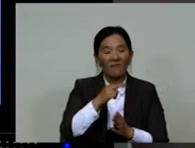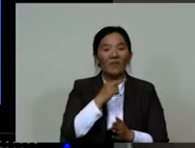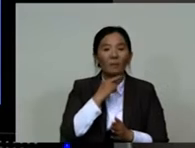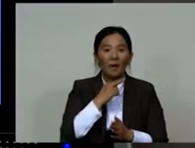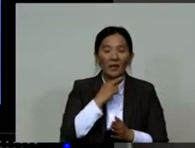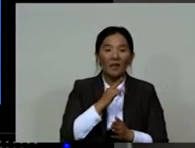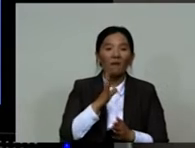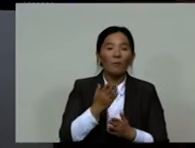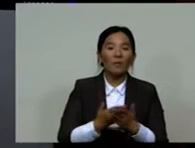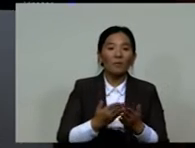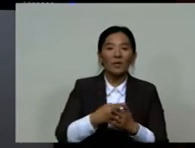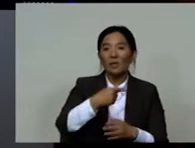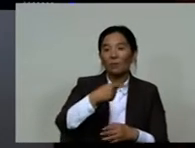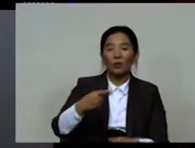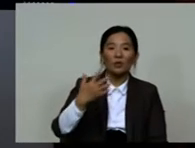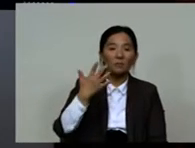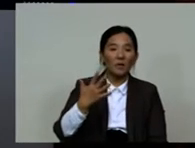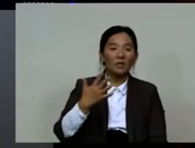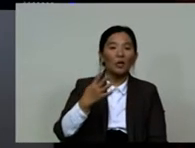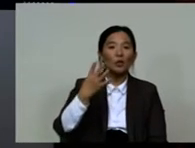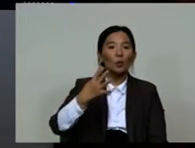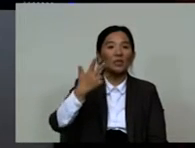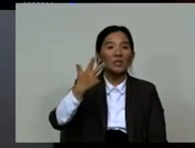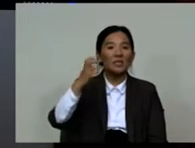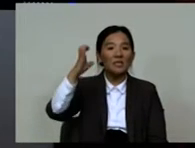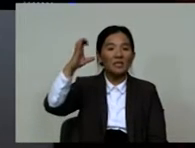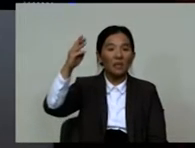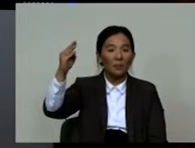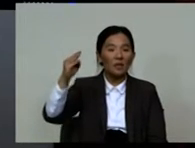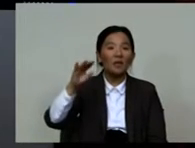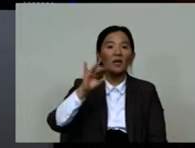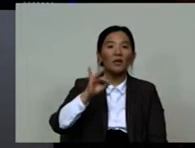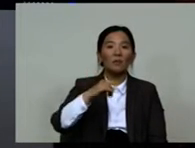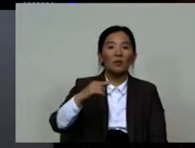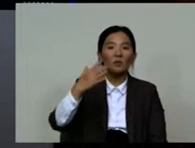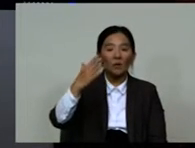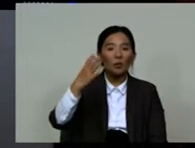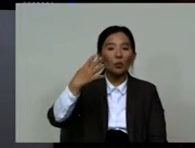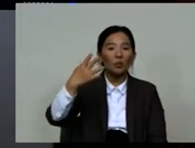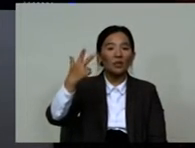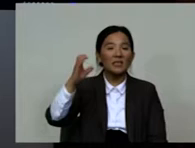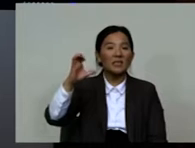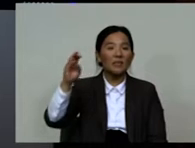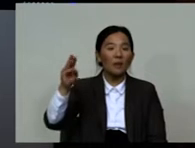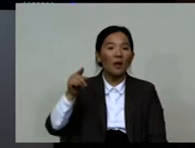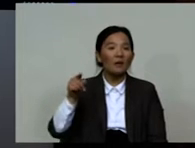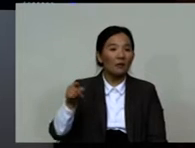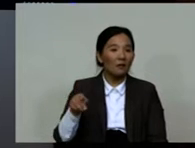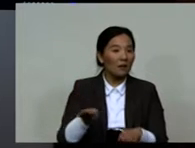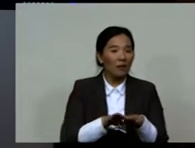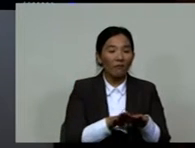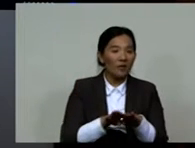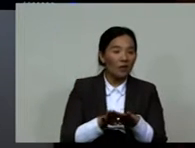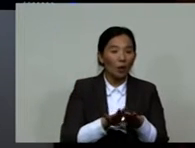примере. Минус 5 в 43 степени и 5 в 43 степени. Они равны,